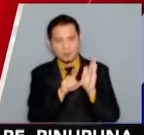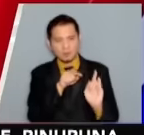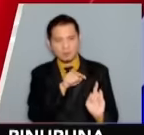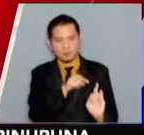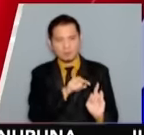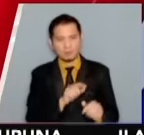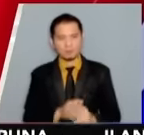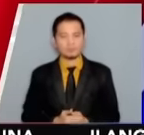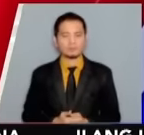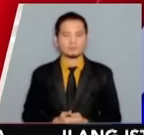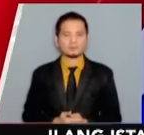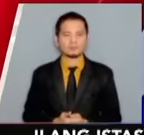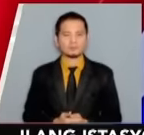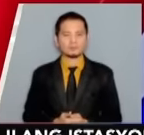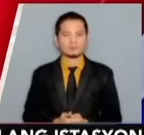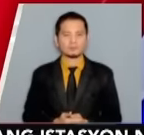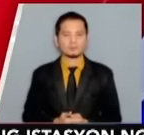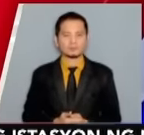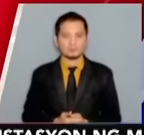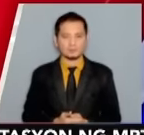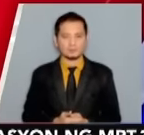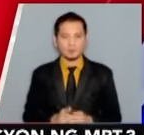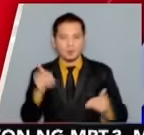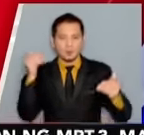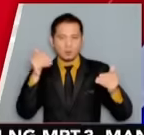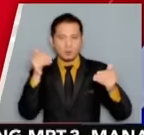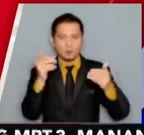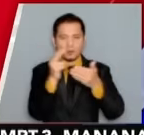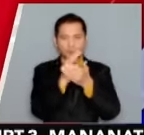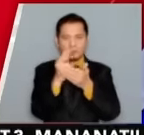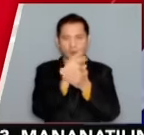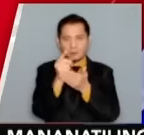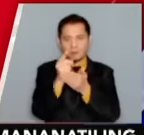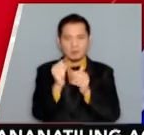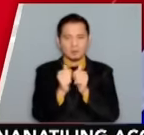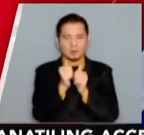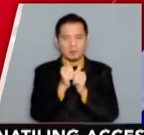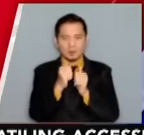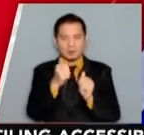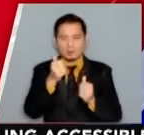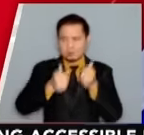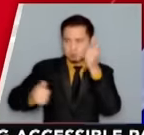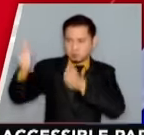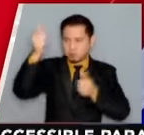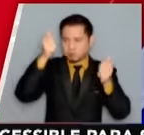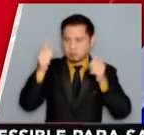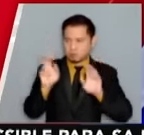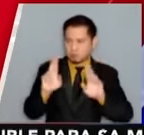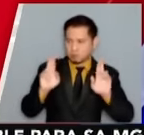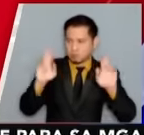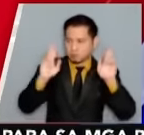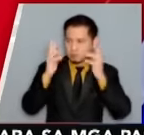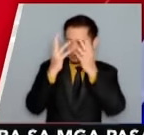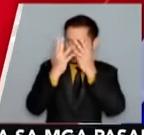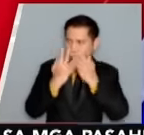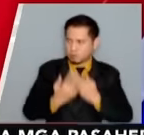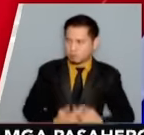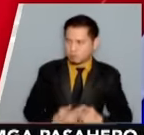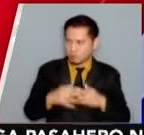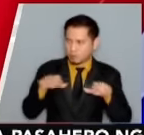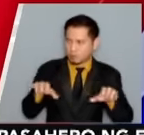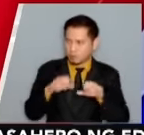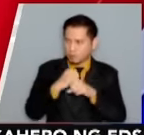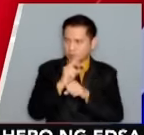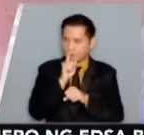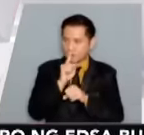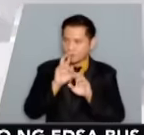Ilang araw na lang, Semana Santa na. Puspusan na ang paghahanda ng mga otoridad para sa inaasahang dagsan ng mga pasahero. At live, mula sa EDSA